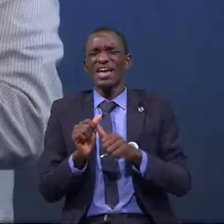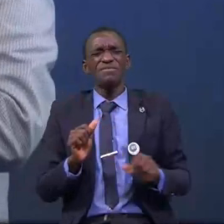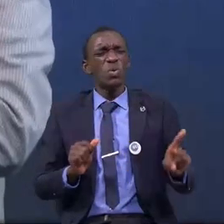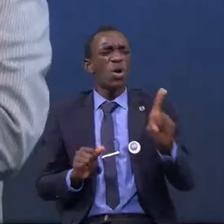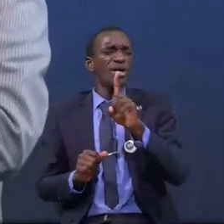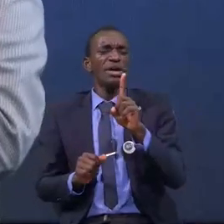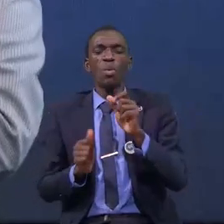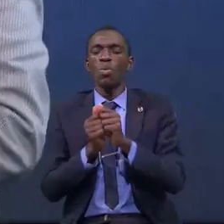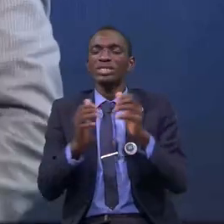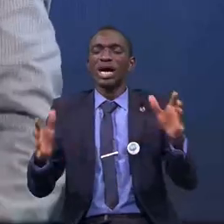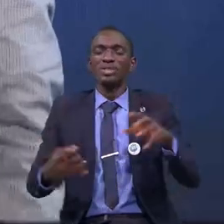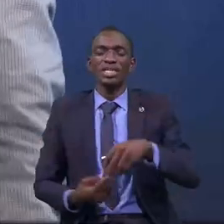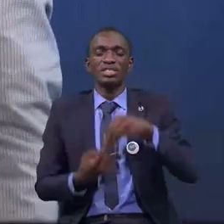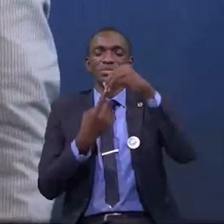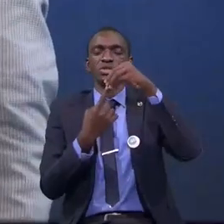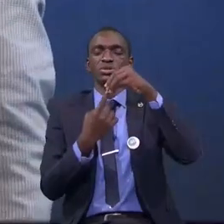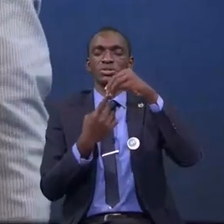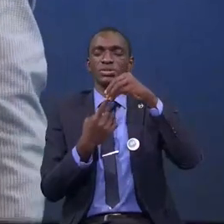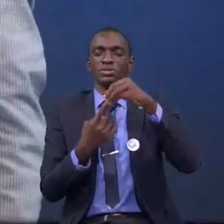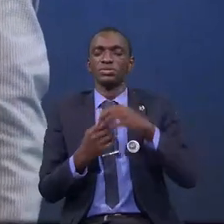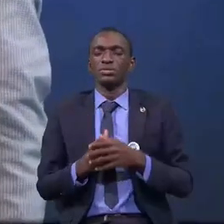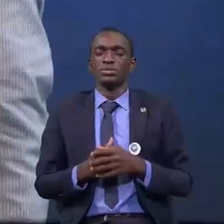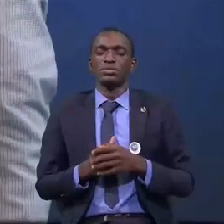Je demande, Seigneur, que tous sans exception,